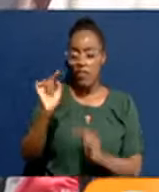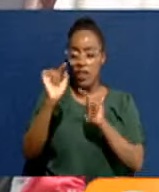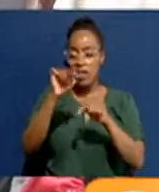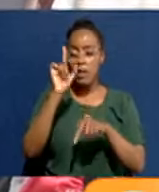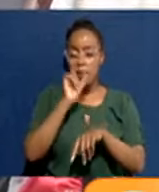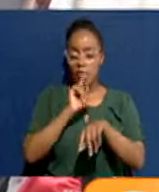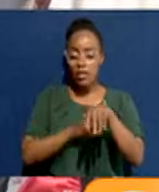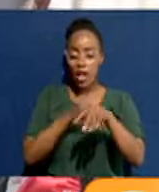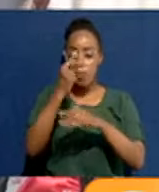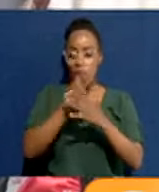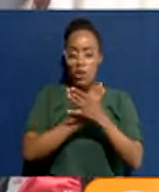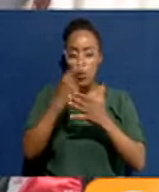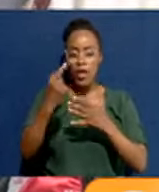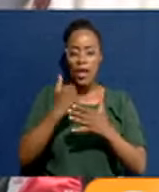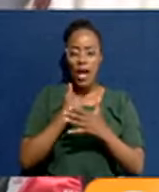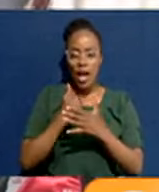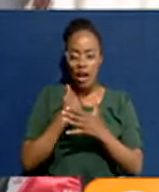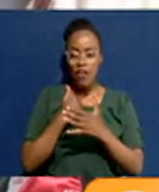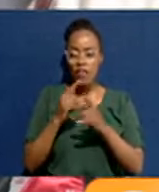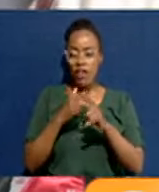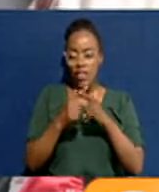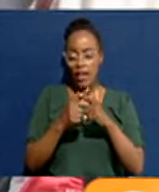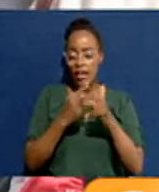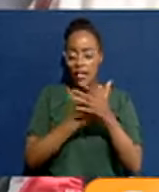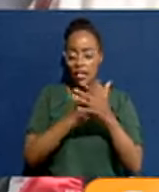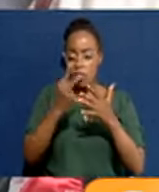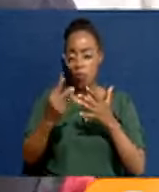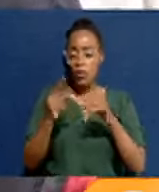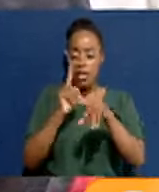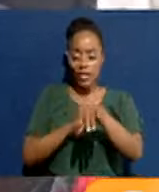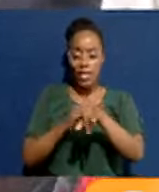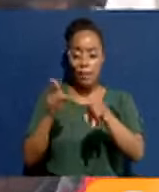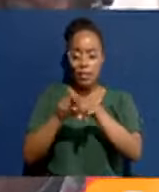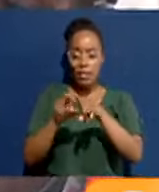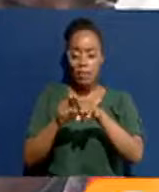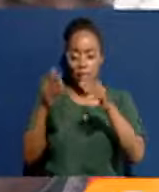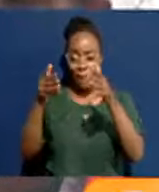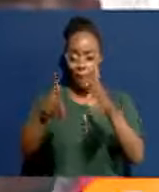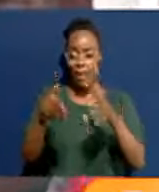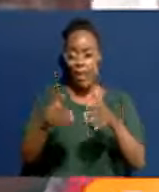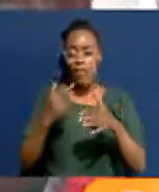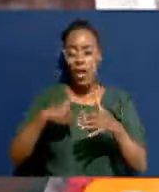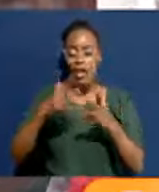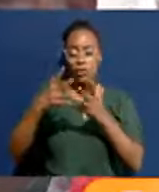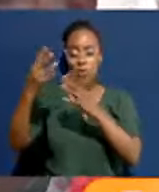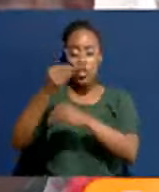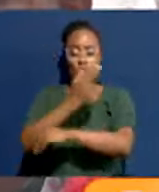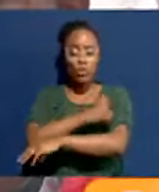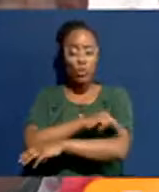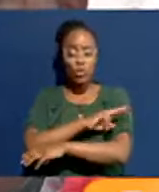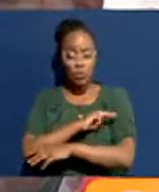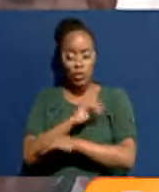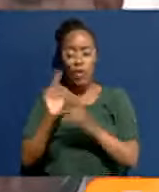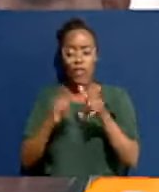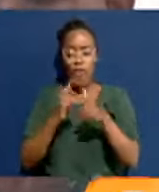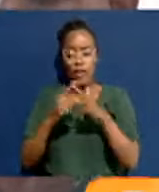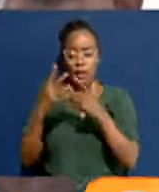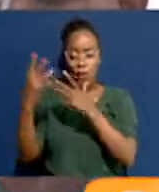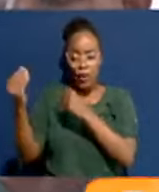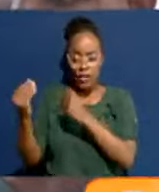nikiwa na wiki moja. Elekea wiki ya pili sasa nikiwa hapa. Tuliweza kwenda hospitali, tukaenda